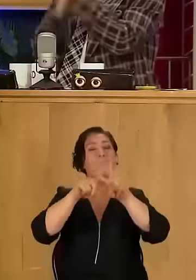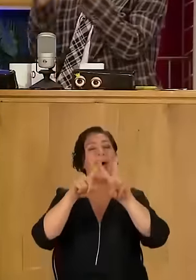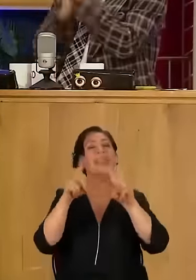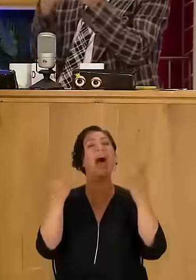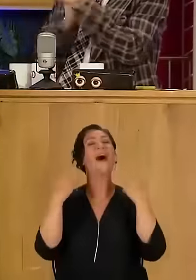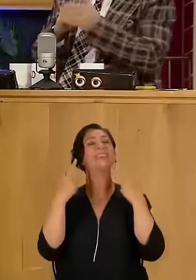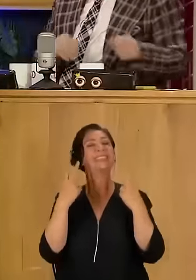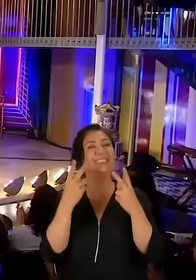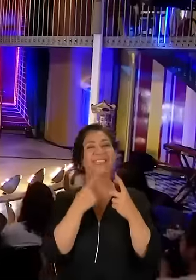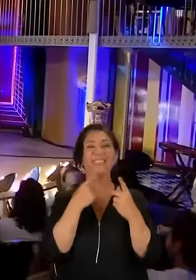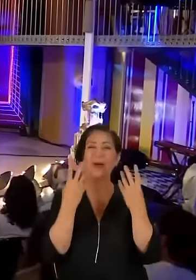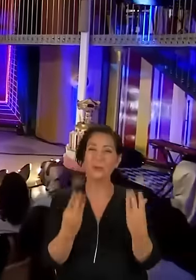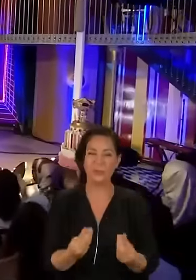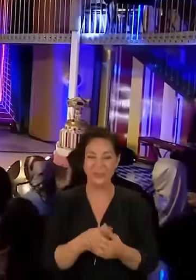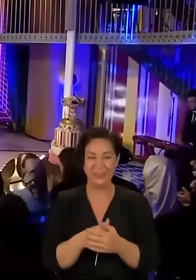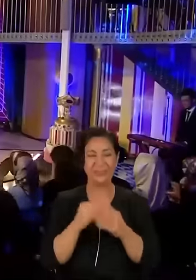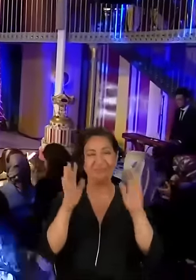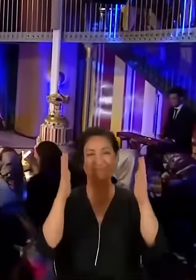olsun. Çok zarifsin. Alkışlıyoruz.